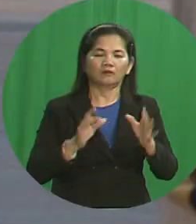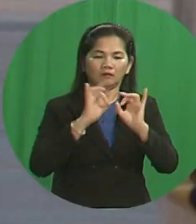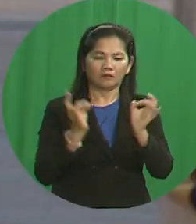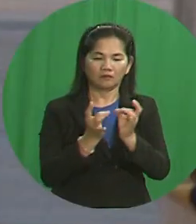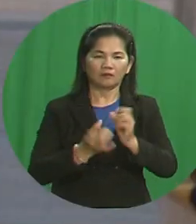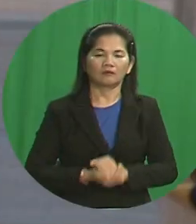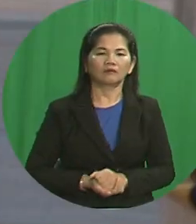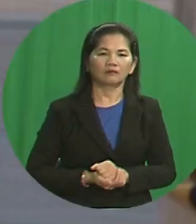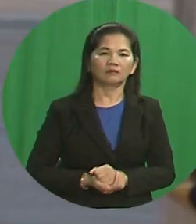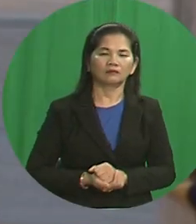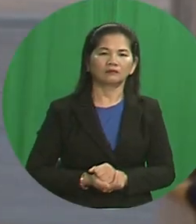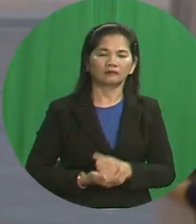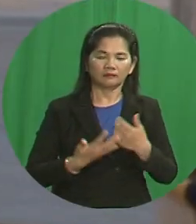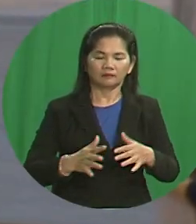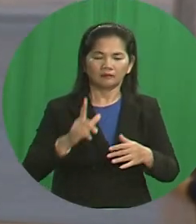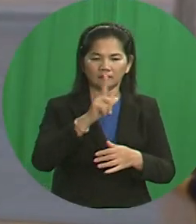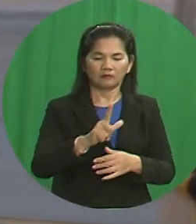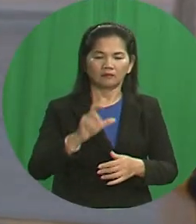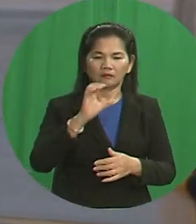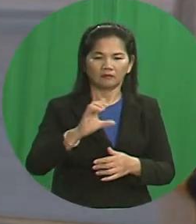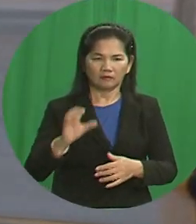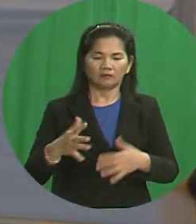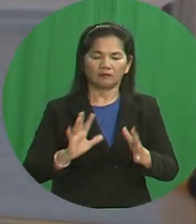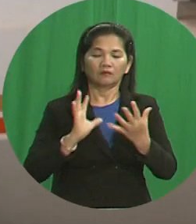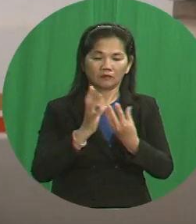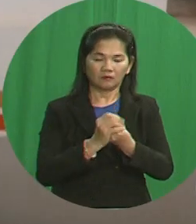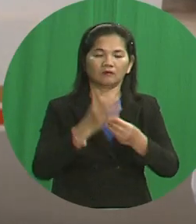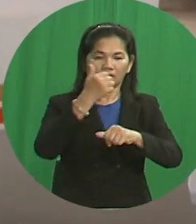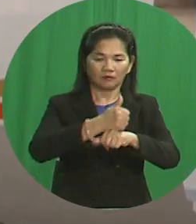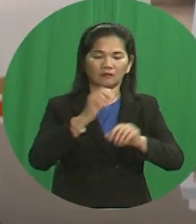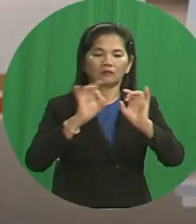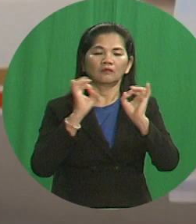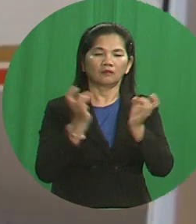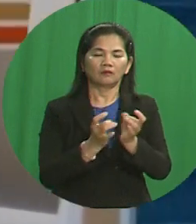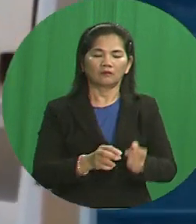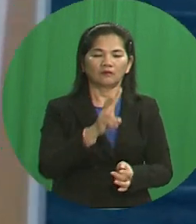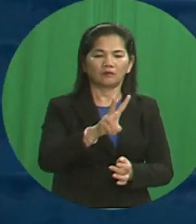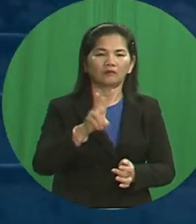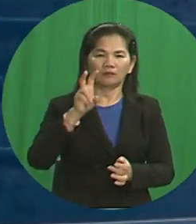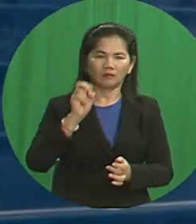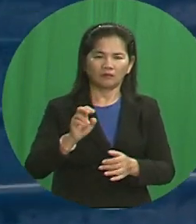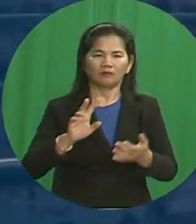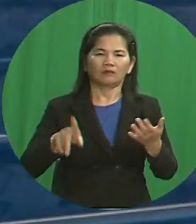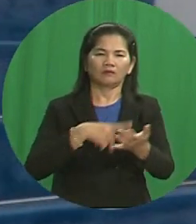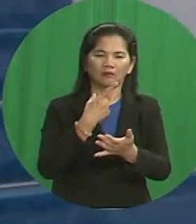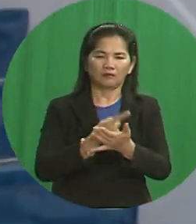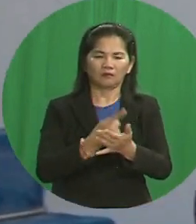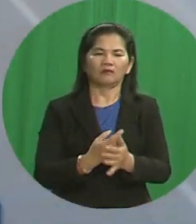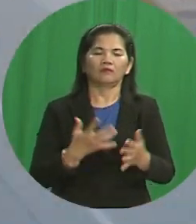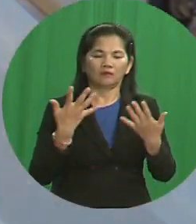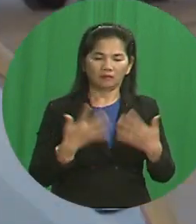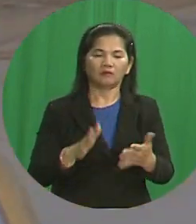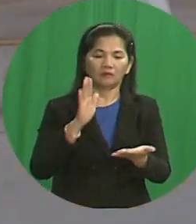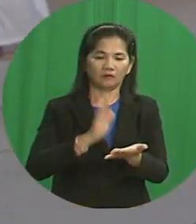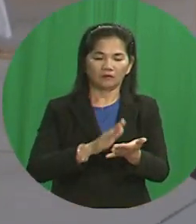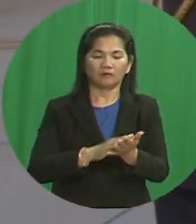កលោក El-Sisi គឺស្ថិតក្នុងចំណោមមេដឹកនាំពិភពលោកចំនួន20ដែលបានចូលរួមនៅក្នុងជំនួបកំពូលនេះជំ